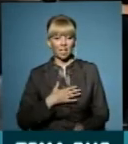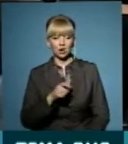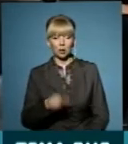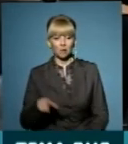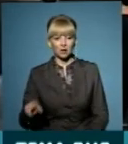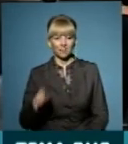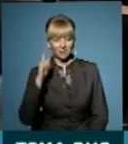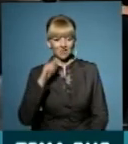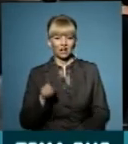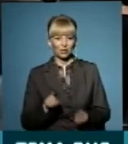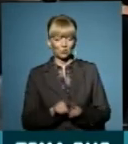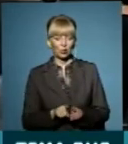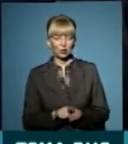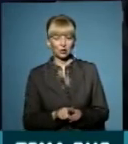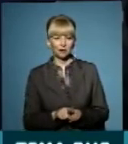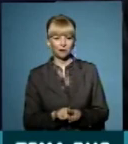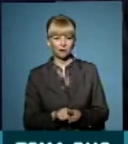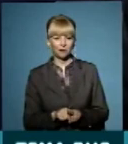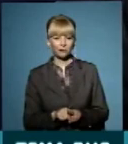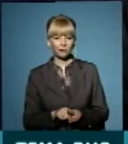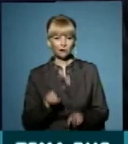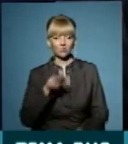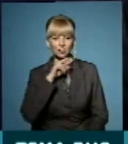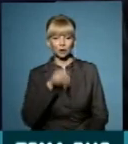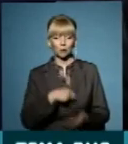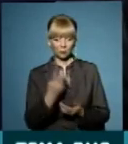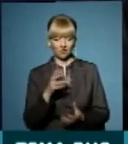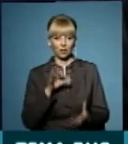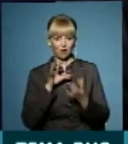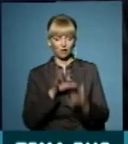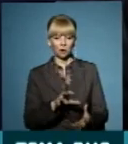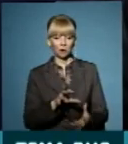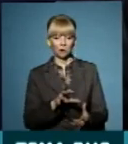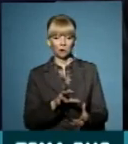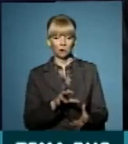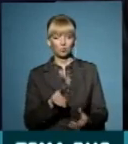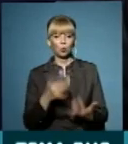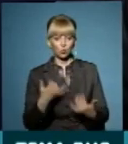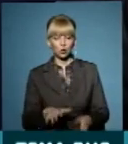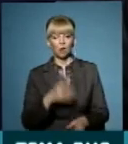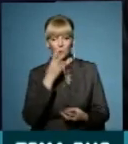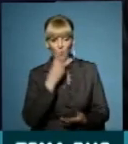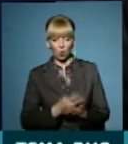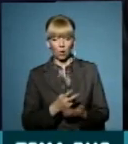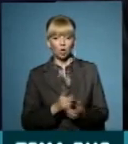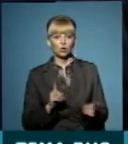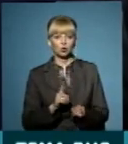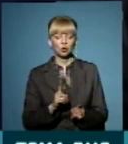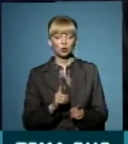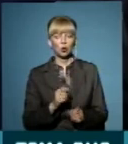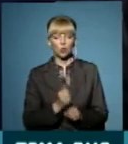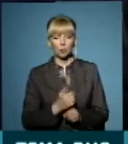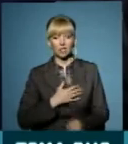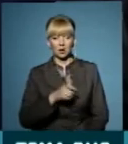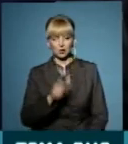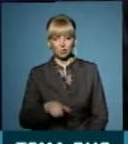пасажири, ви знаєте, вони ж теж, от Чернівці придбали 2 автобуси. І вони ж вже ж показували, що творять наші